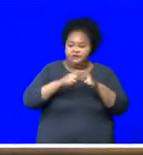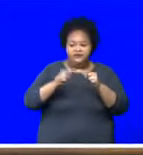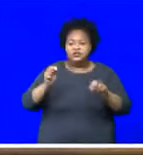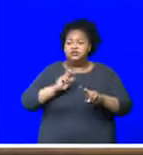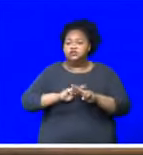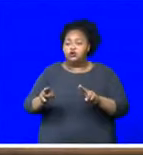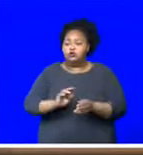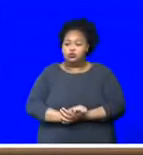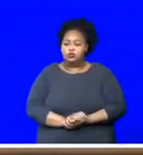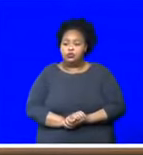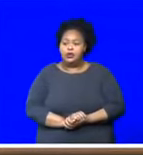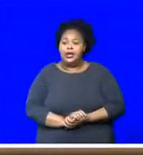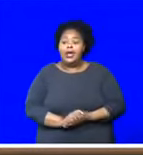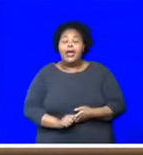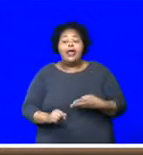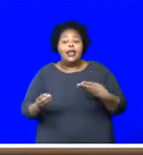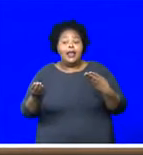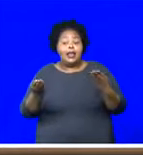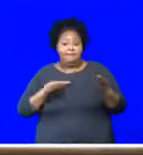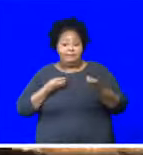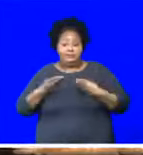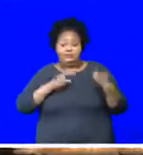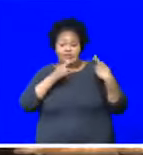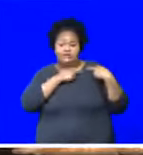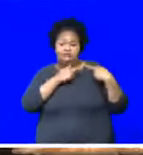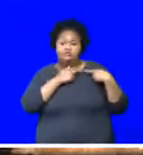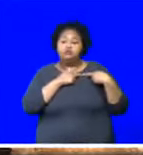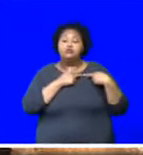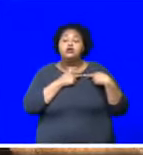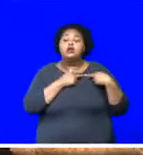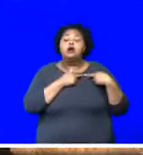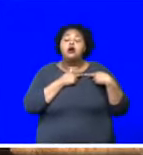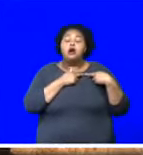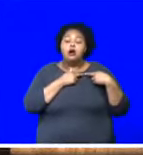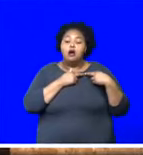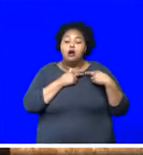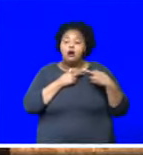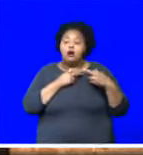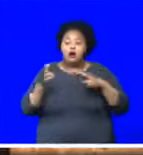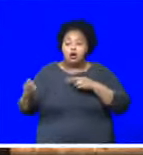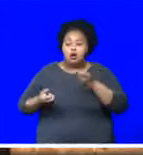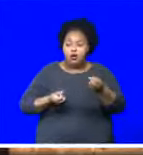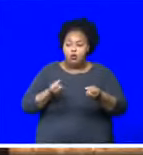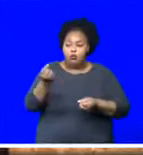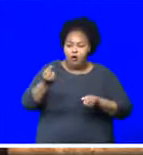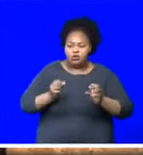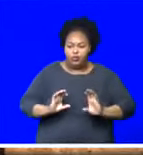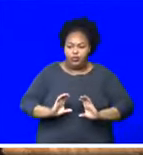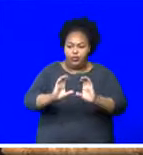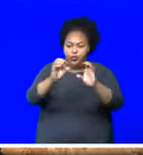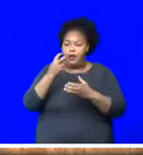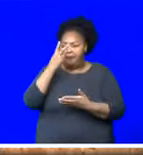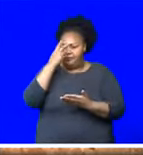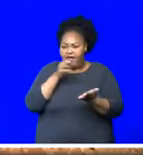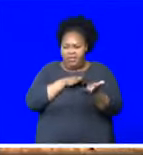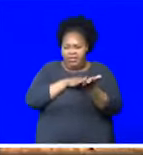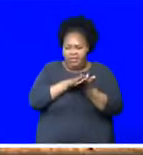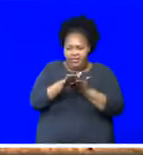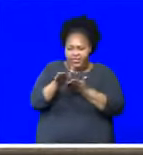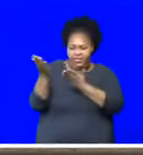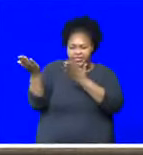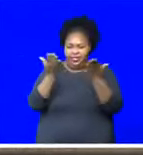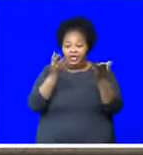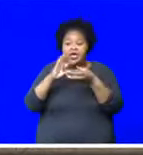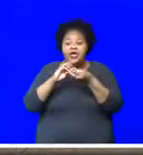ngele probase enkundleni yasekwaluseni ungakapheli umsebenzi. Sekwende sive sakule nkundla satibuta ukuthi engabe